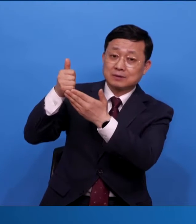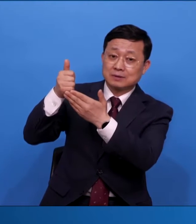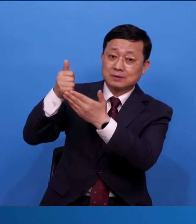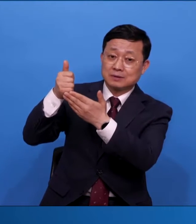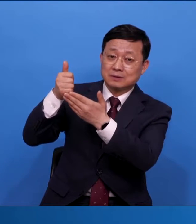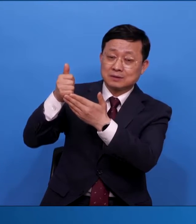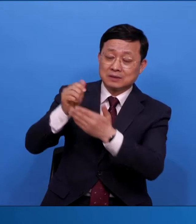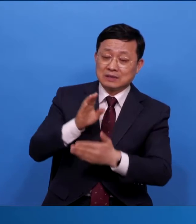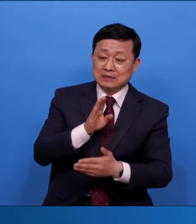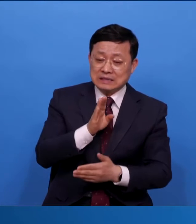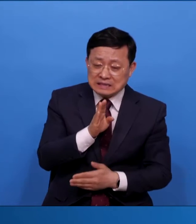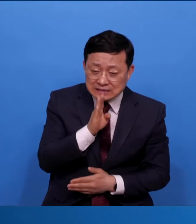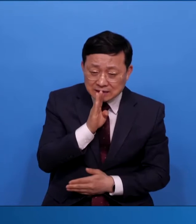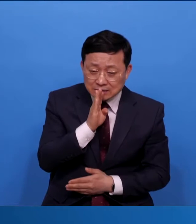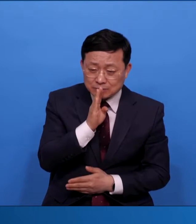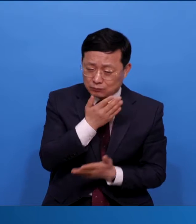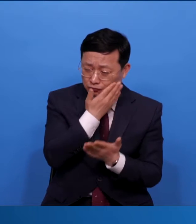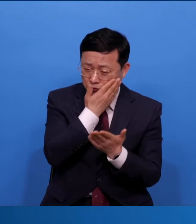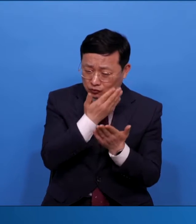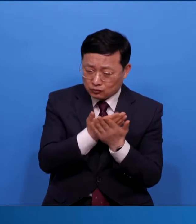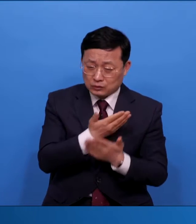이 참제자를 딱 세운 거예요.